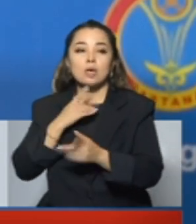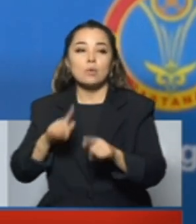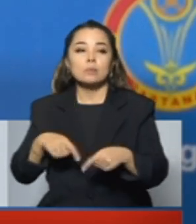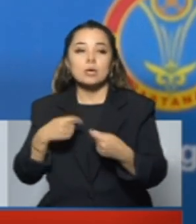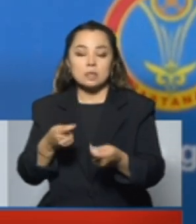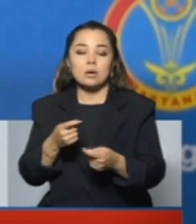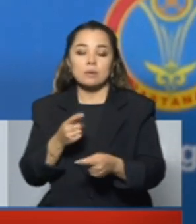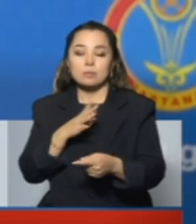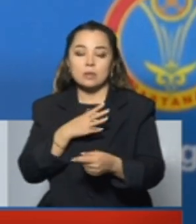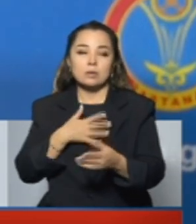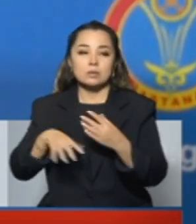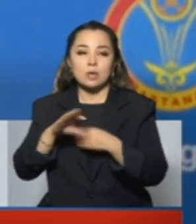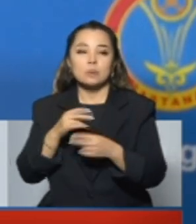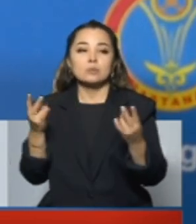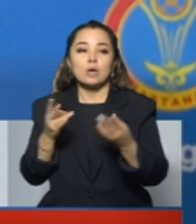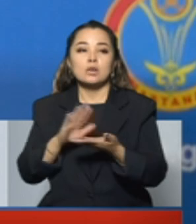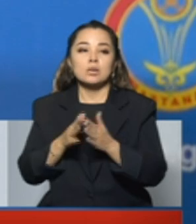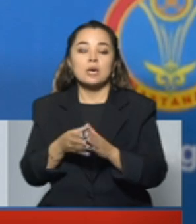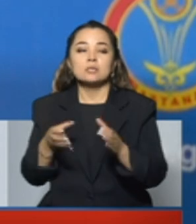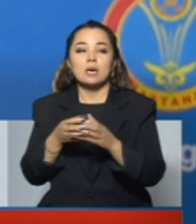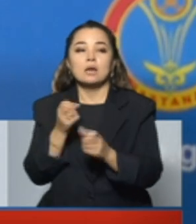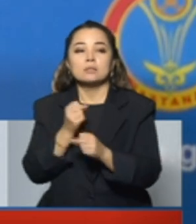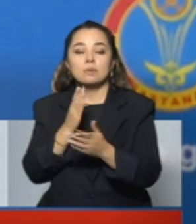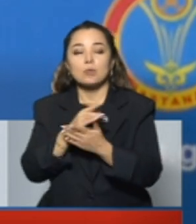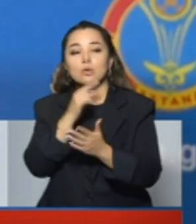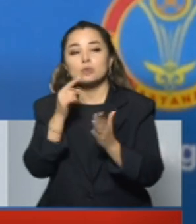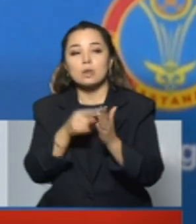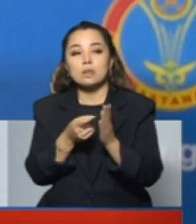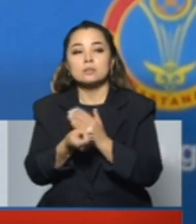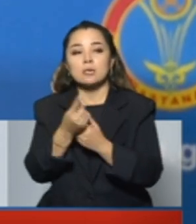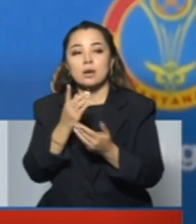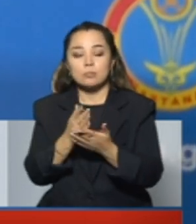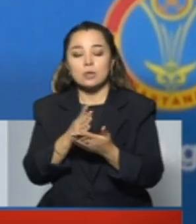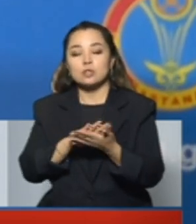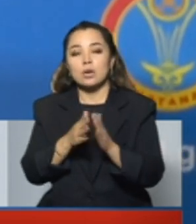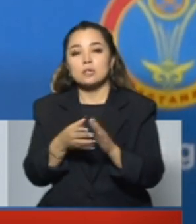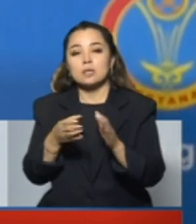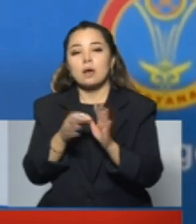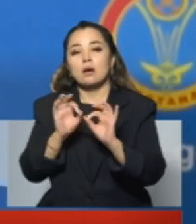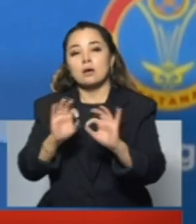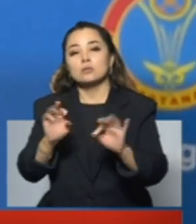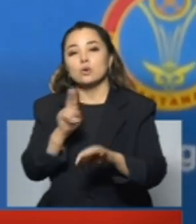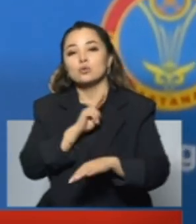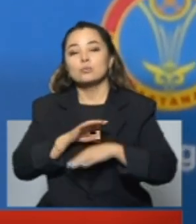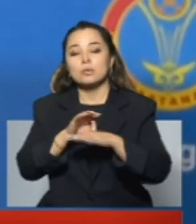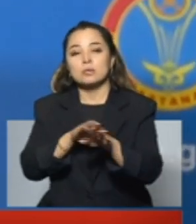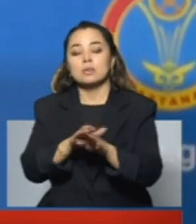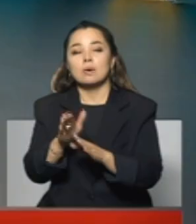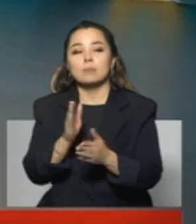оңтайлы жүргізу үшін барлық қажетті жағдайды жасаған. Сұрақтар туындаған жағдайда түсіндірме жұмыстарын жүргізеді.